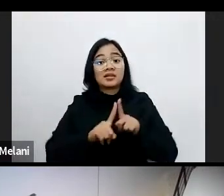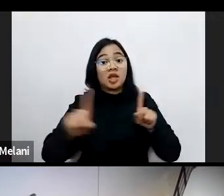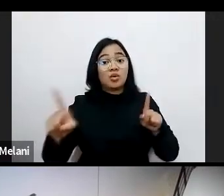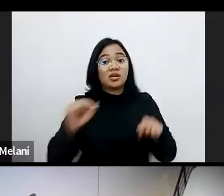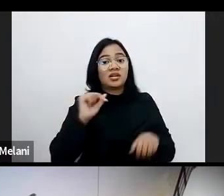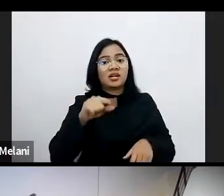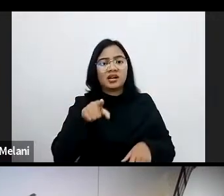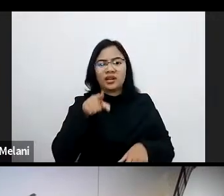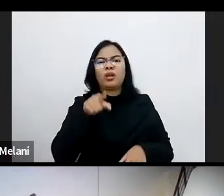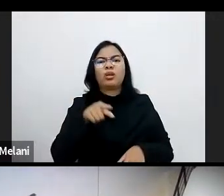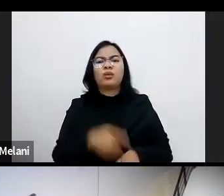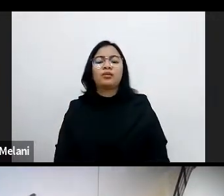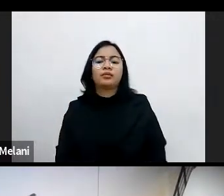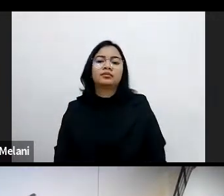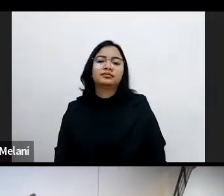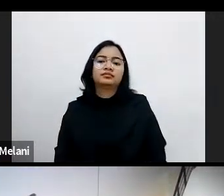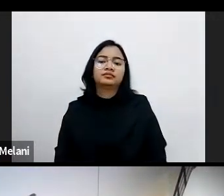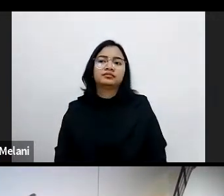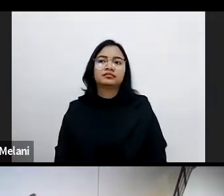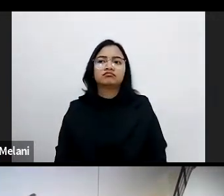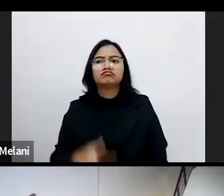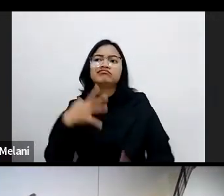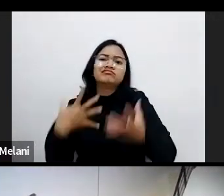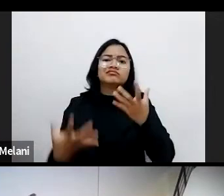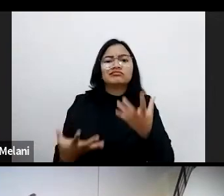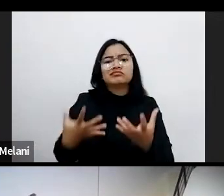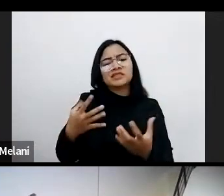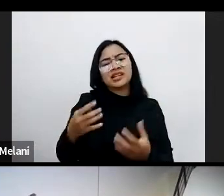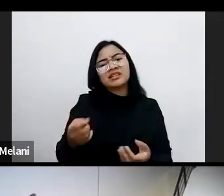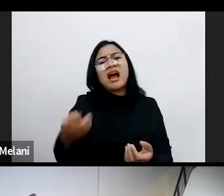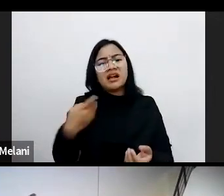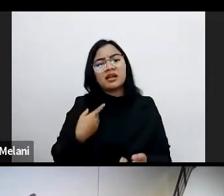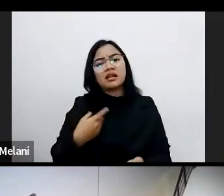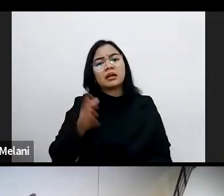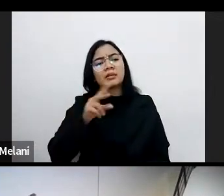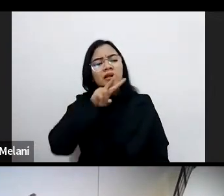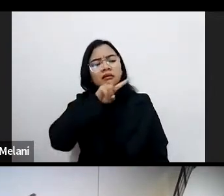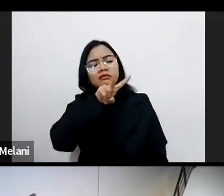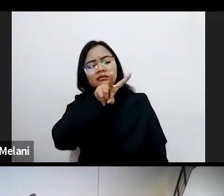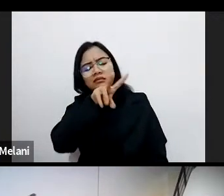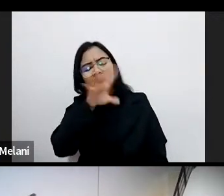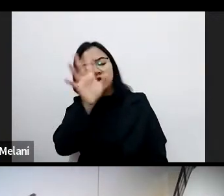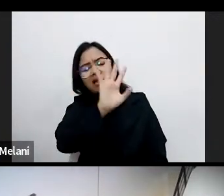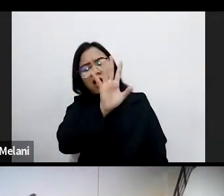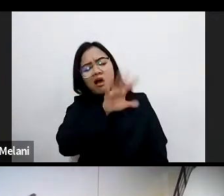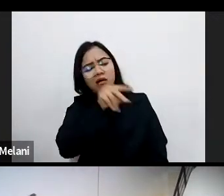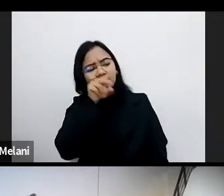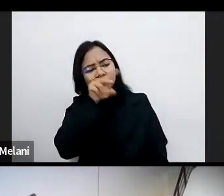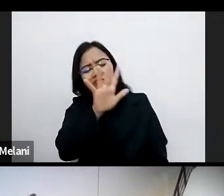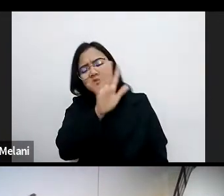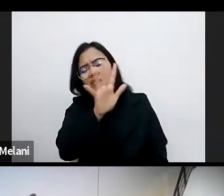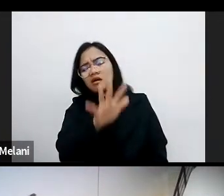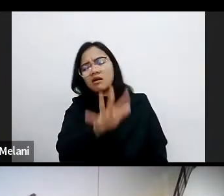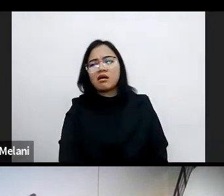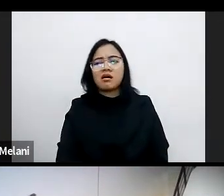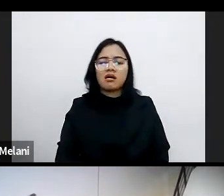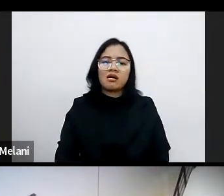istilah invisible itu kayak gitu, mungkin ada tapi nggak kelihatan gitu ininya apa, ada tapi nggak kelihatan